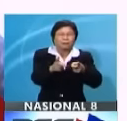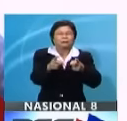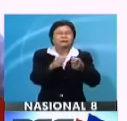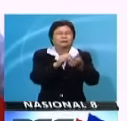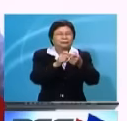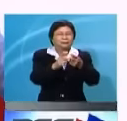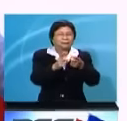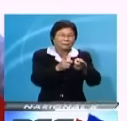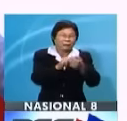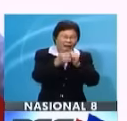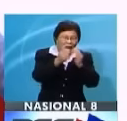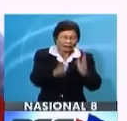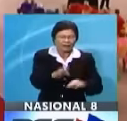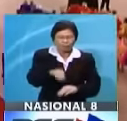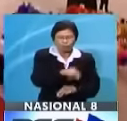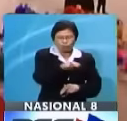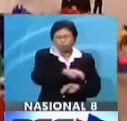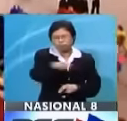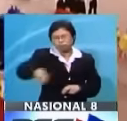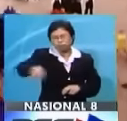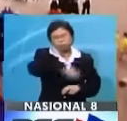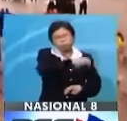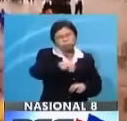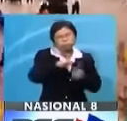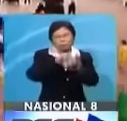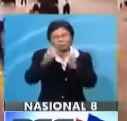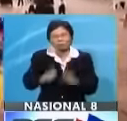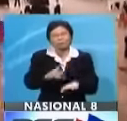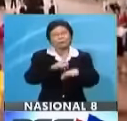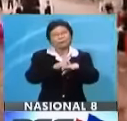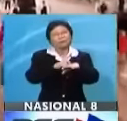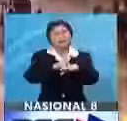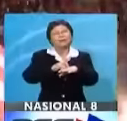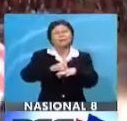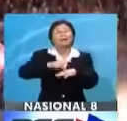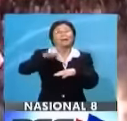the mobility of the athletes. Di Glasgow Julai tahun lalu,